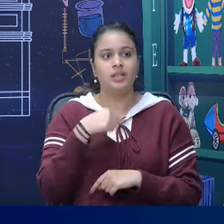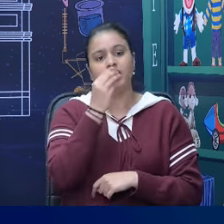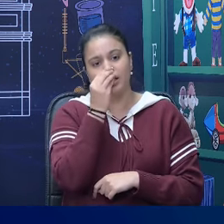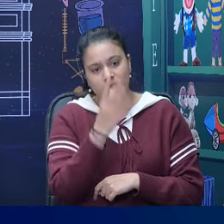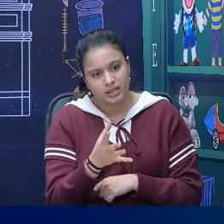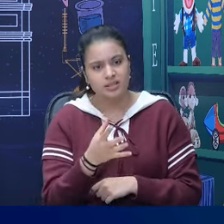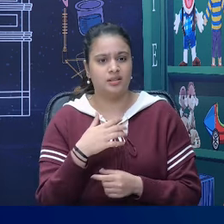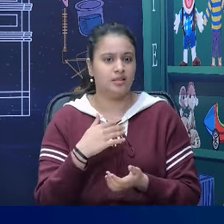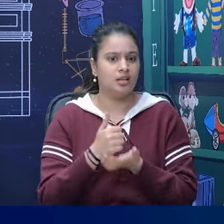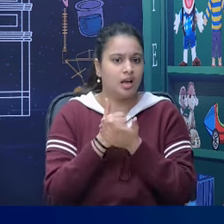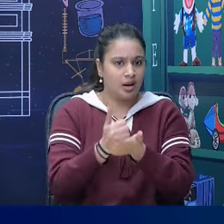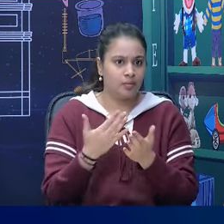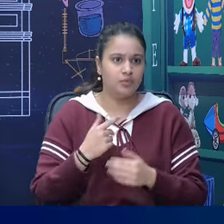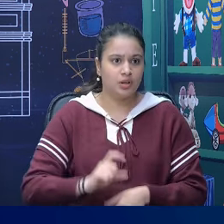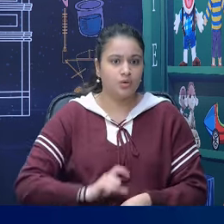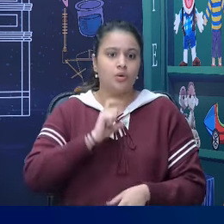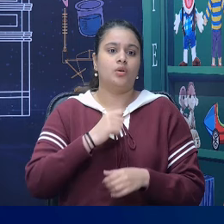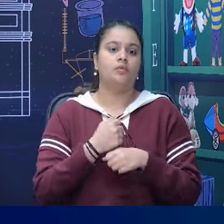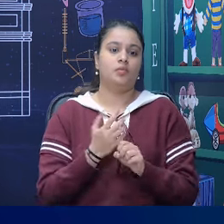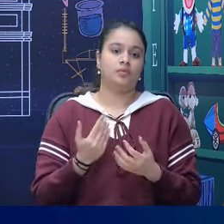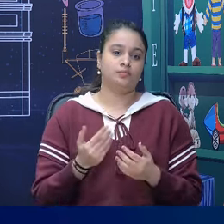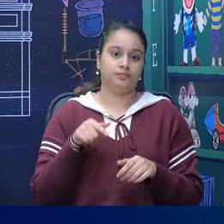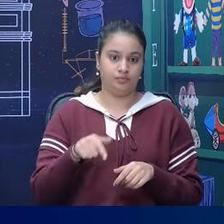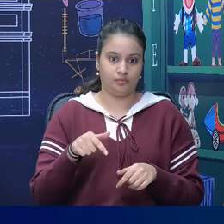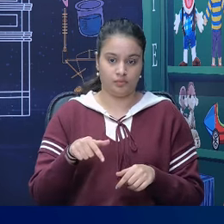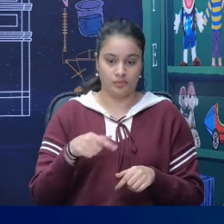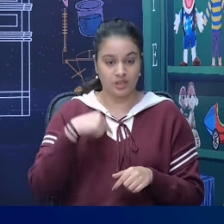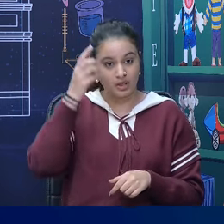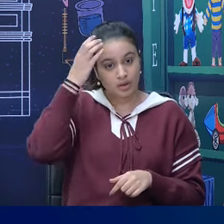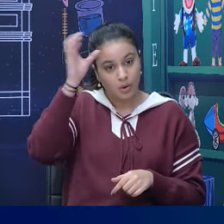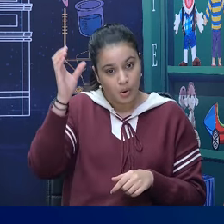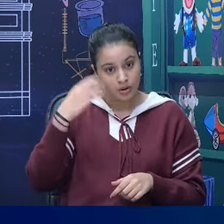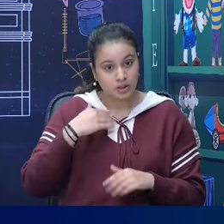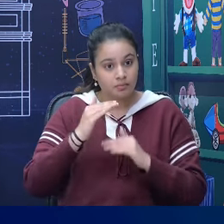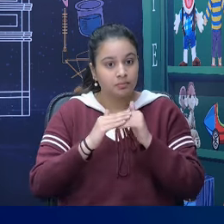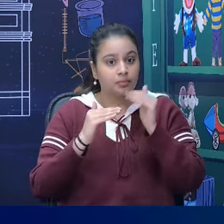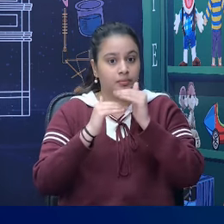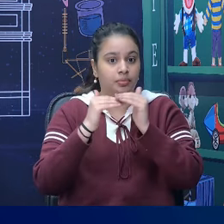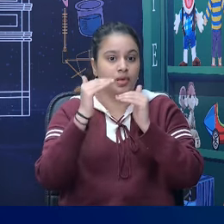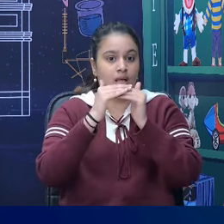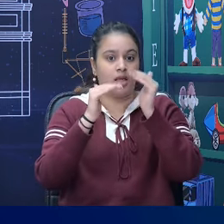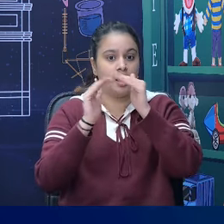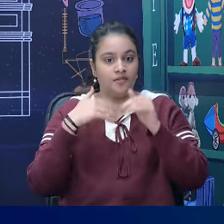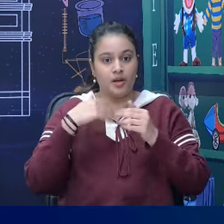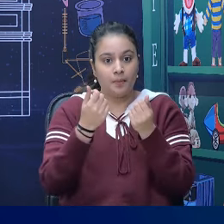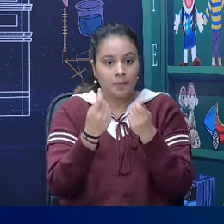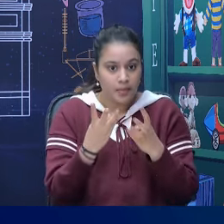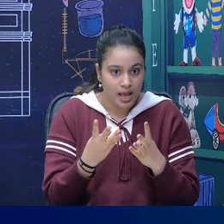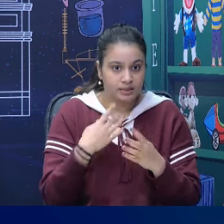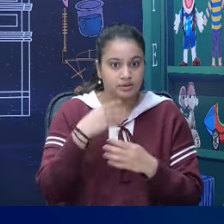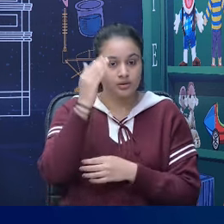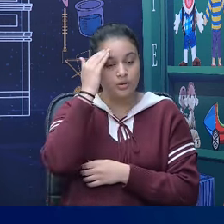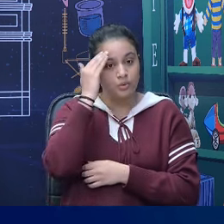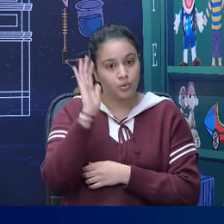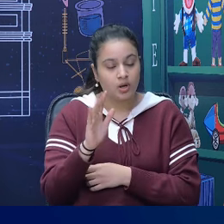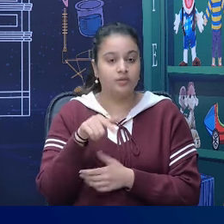मदद होगी कॉन्फिडेंस आएगा यानी वो जो कांसेप्ट बिल्डिंग है कांसेप्ट बिल्डिंग है जो जो मैथ्स में कांसेप्चुअल नॉलेज है वो